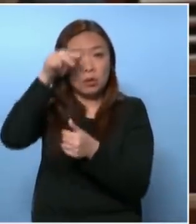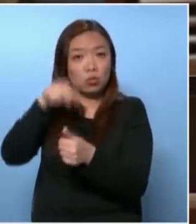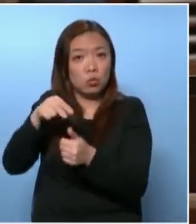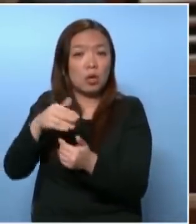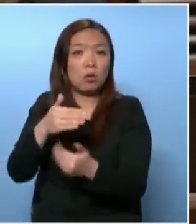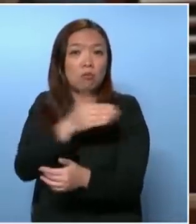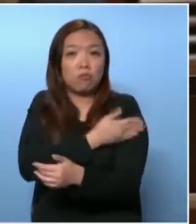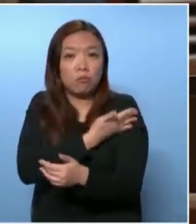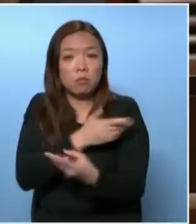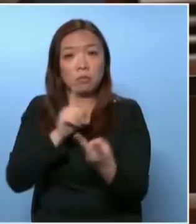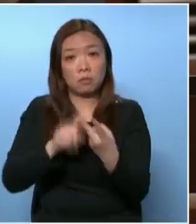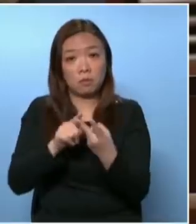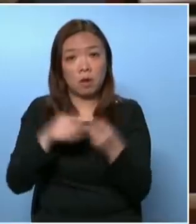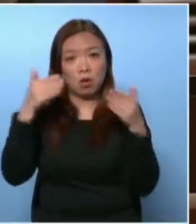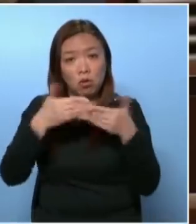全身保護衣送翻俾醫管局嘅官員？同埋對於你而家。